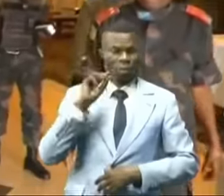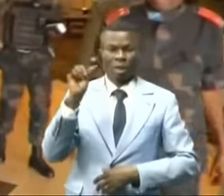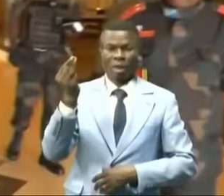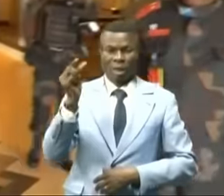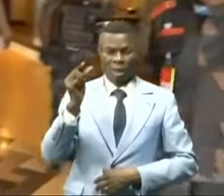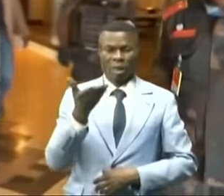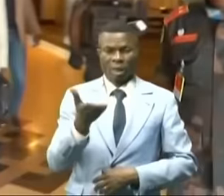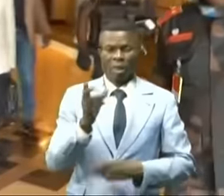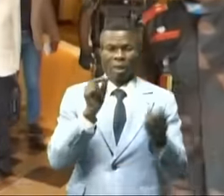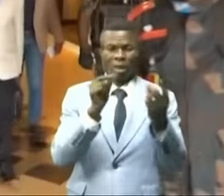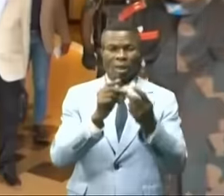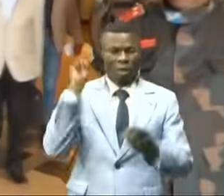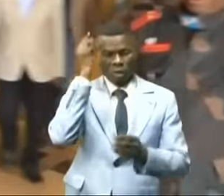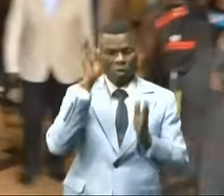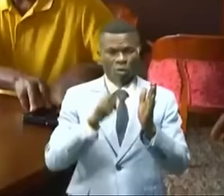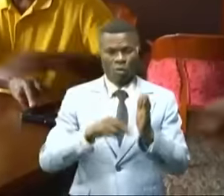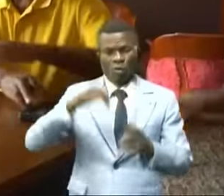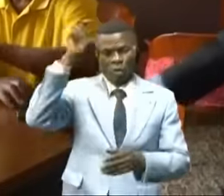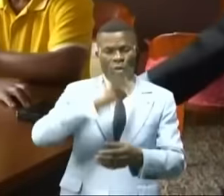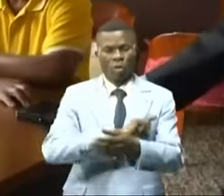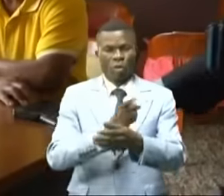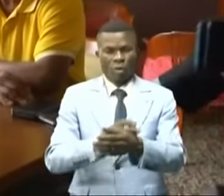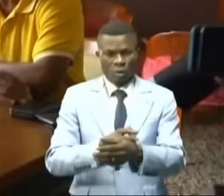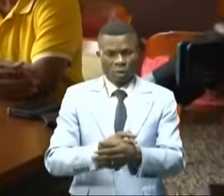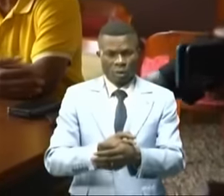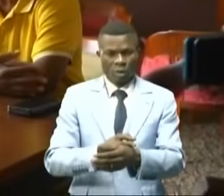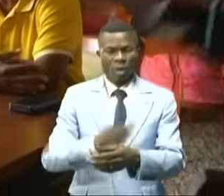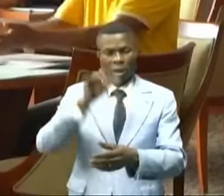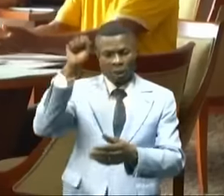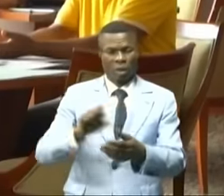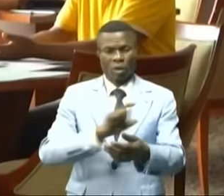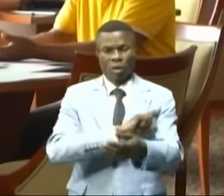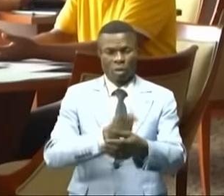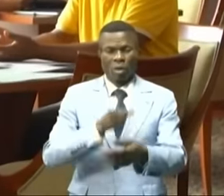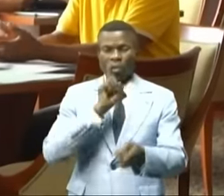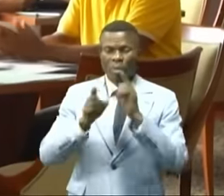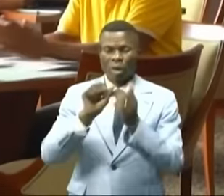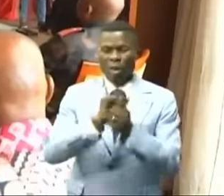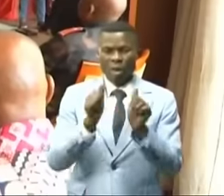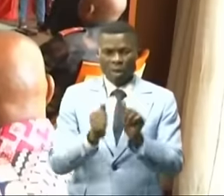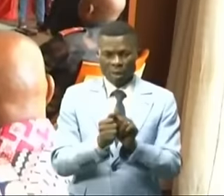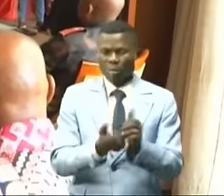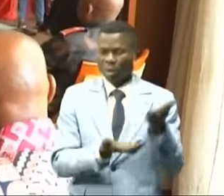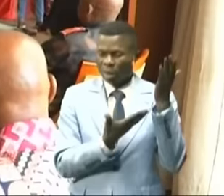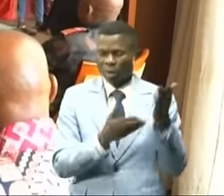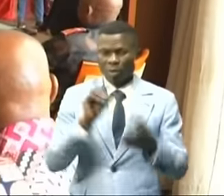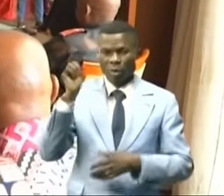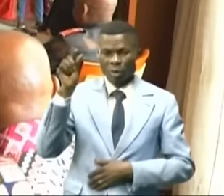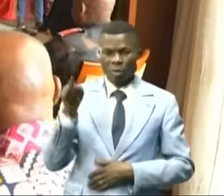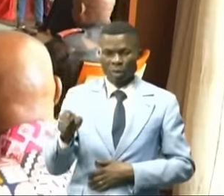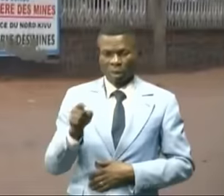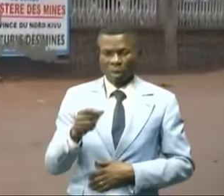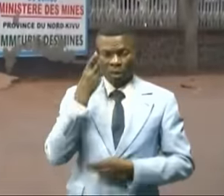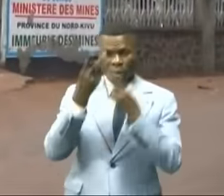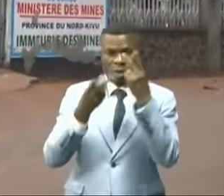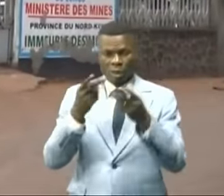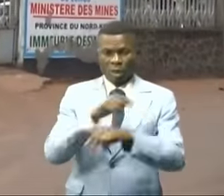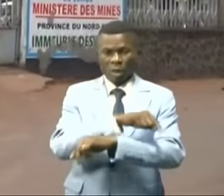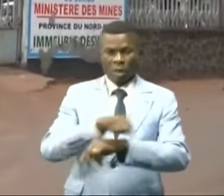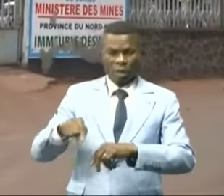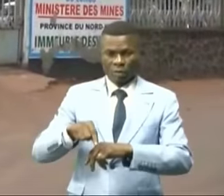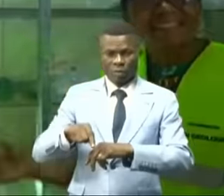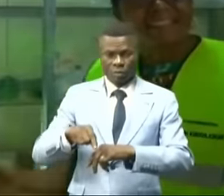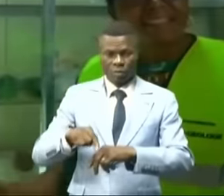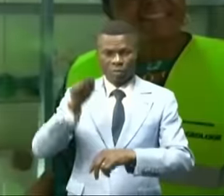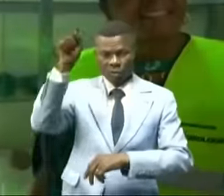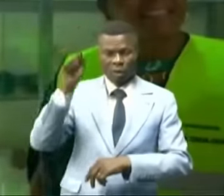Pakabomba a rencontré le gouverneur du Nord Kivu et du Sud Kivu pour discuter des orientations de son secteur. Il a inspecté les installations de la division